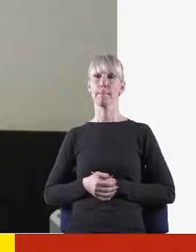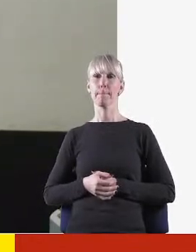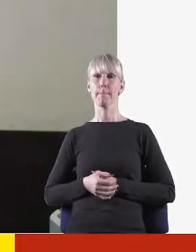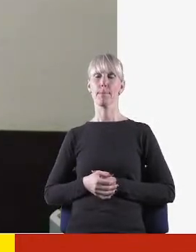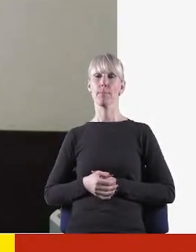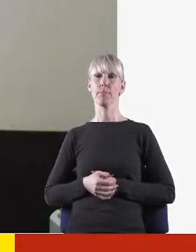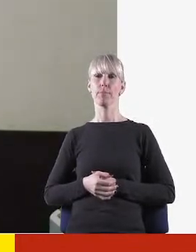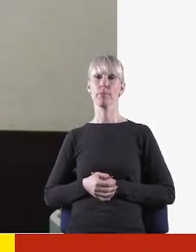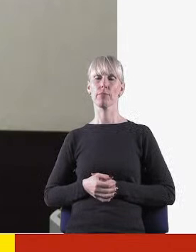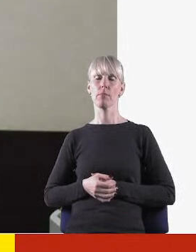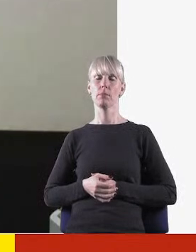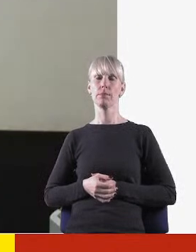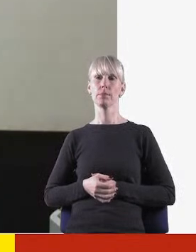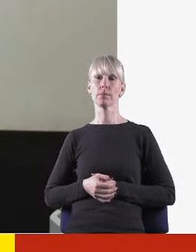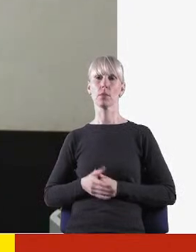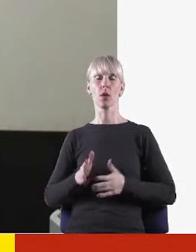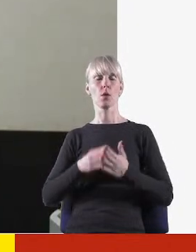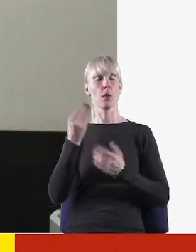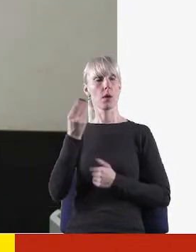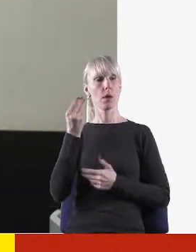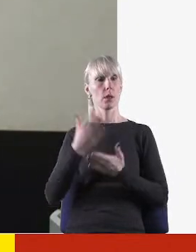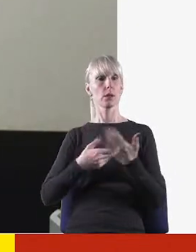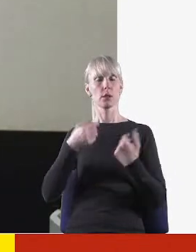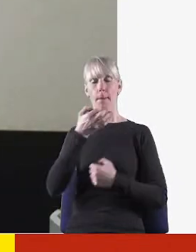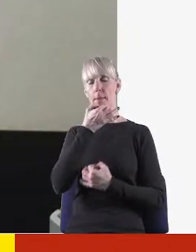kolejnego pytania, które dotyczy